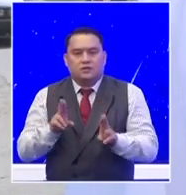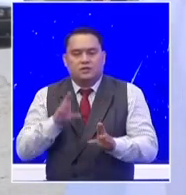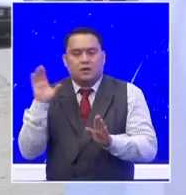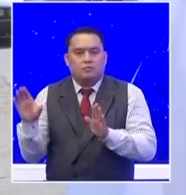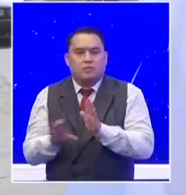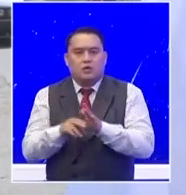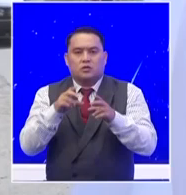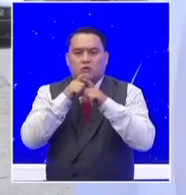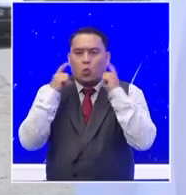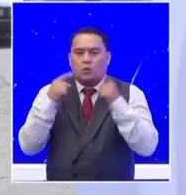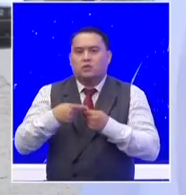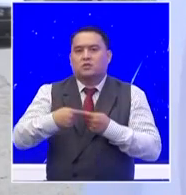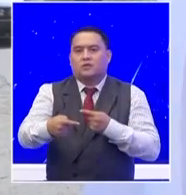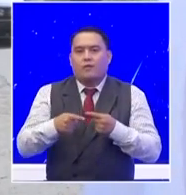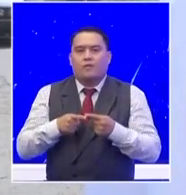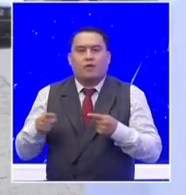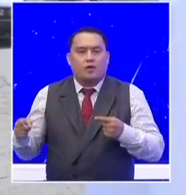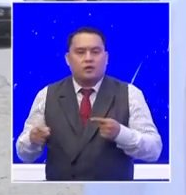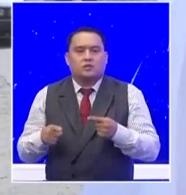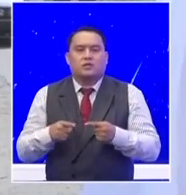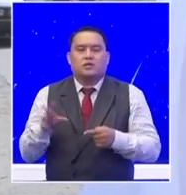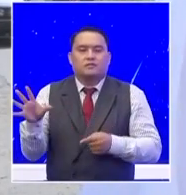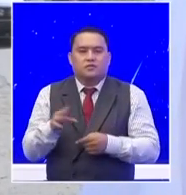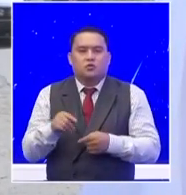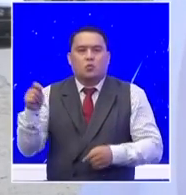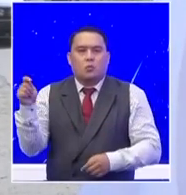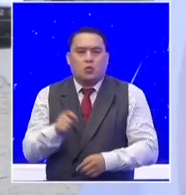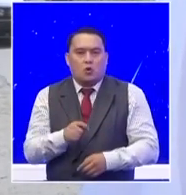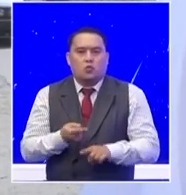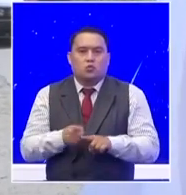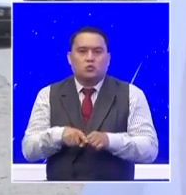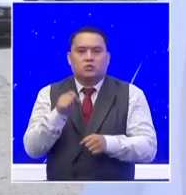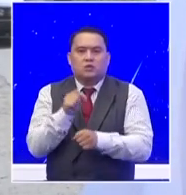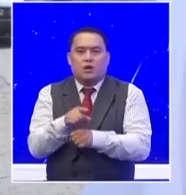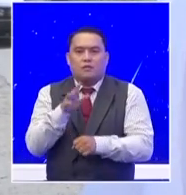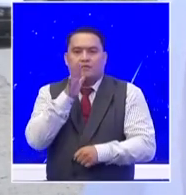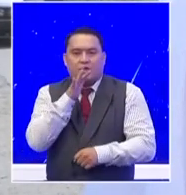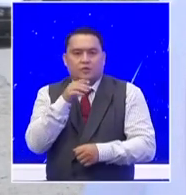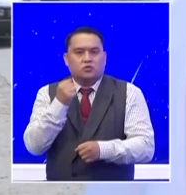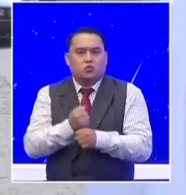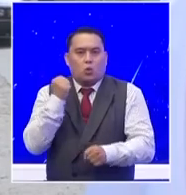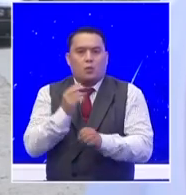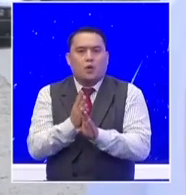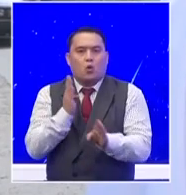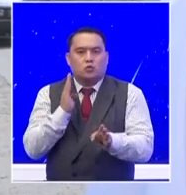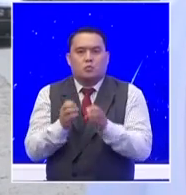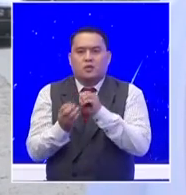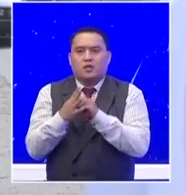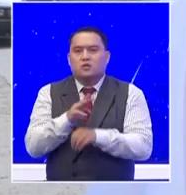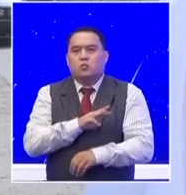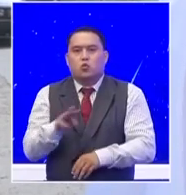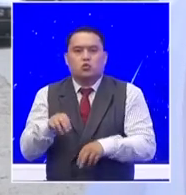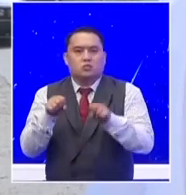маски, социальное дистанцирование, имеются санитайзеры. Запускаем людей, которые забронировали время, строго по очереди. За 15 минут